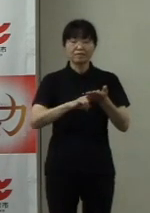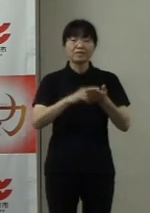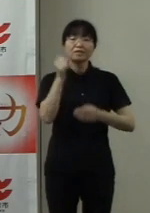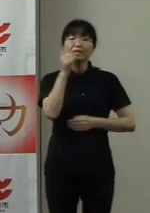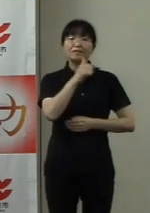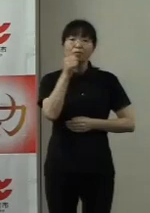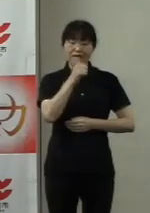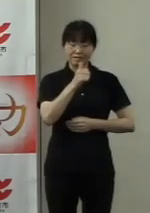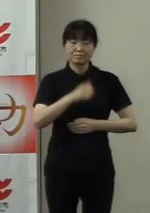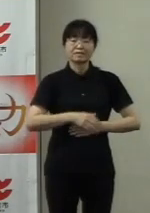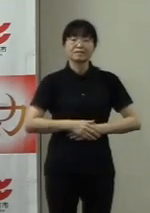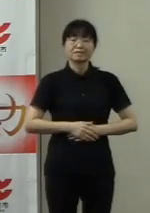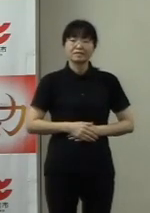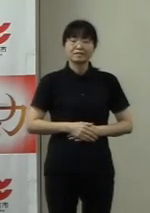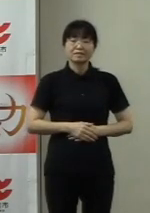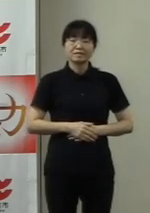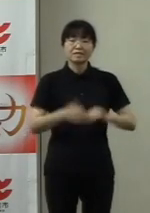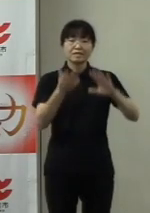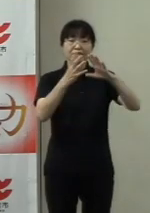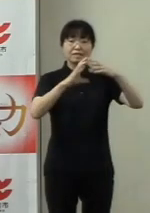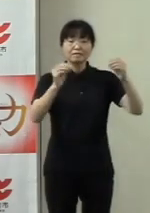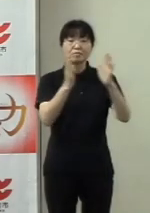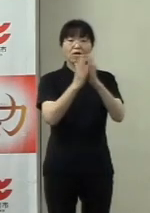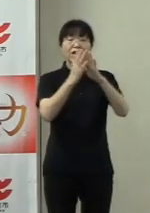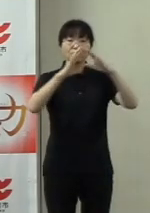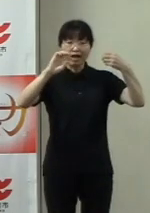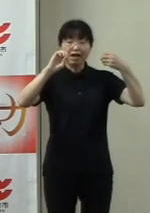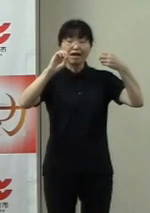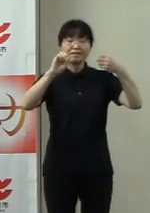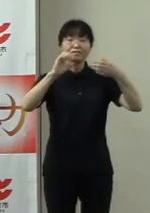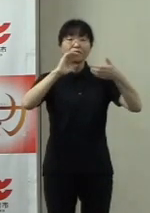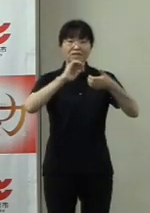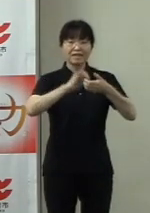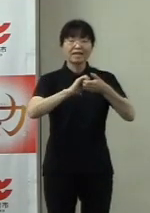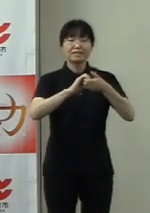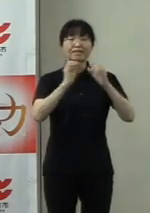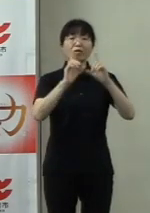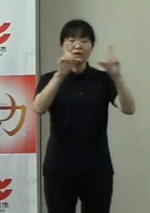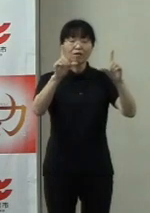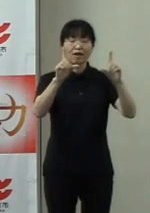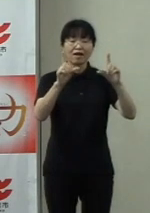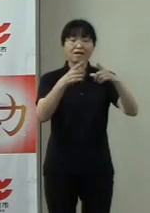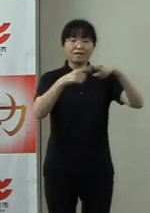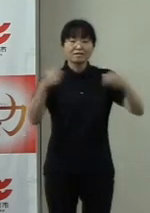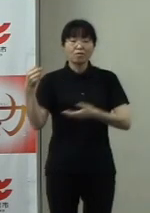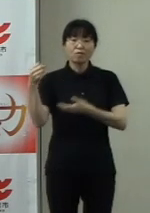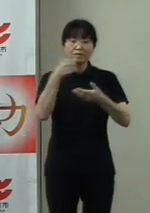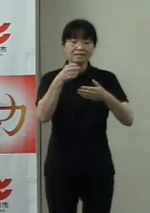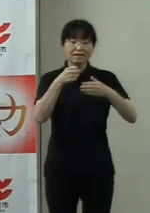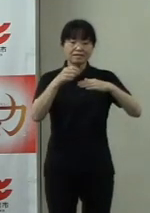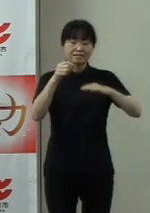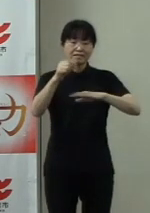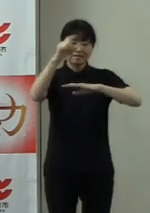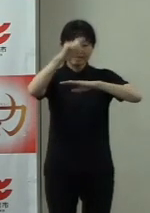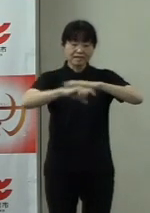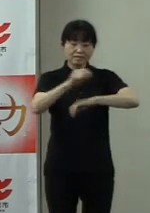うに思います。この出雲の神楽定期公演はこれまでも日本遺産の東沈む聖地出雲の取り組みと